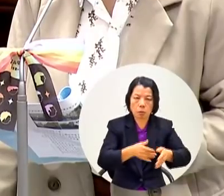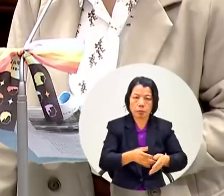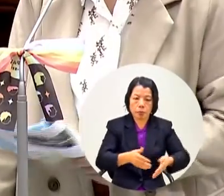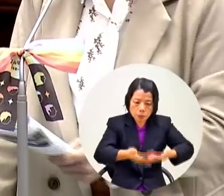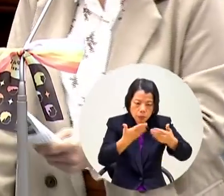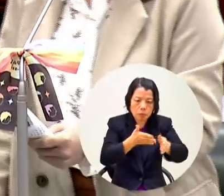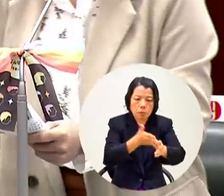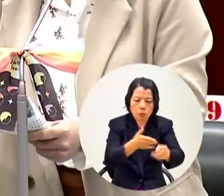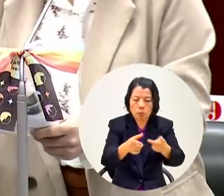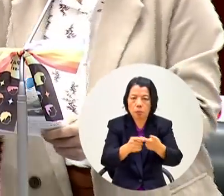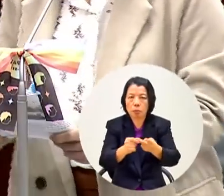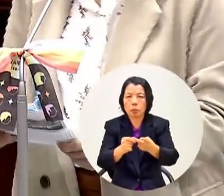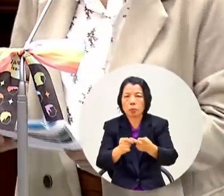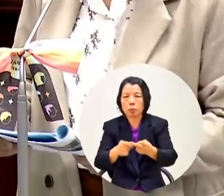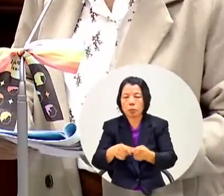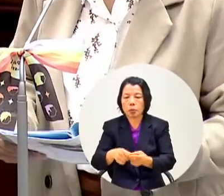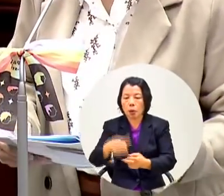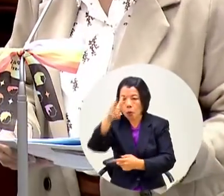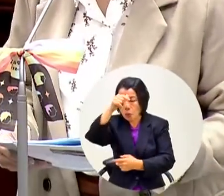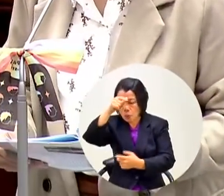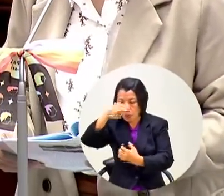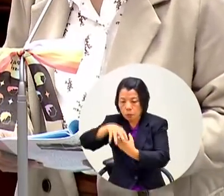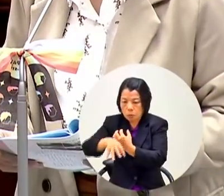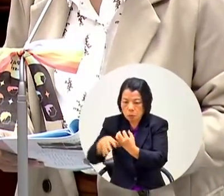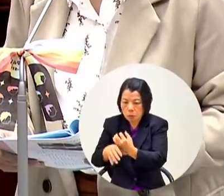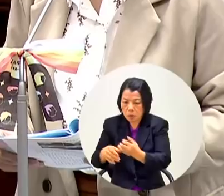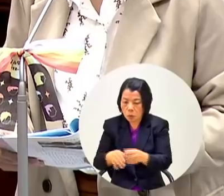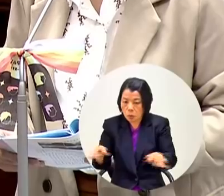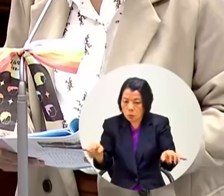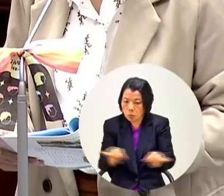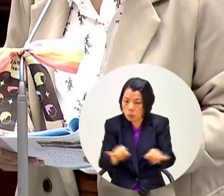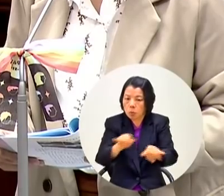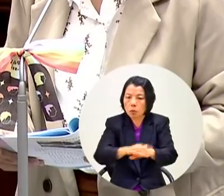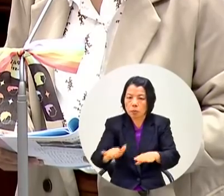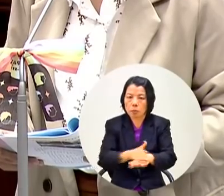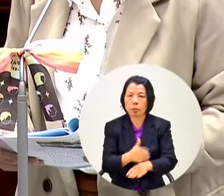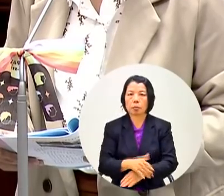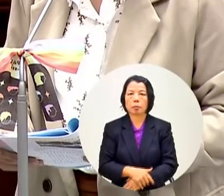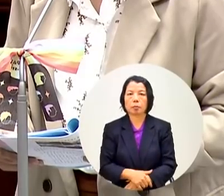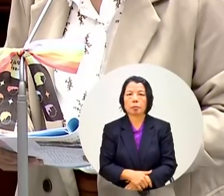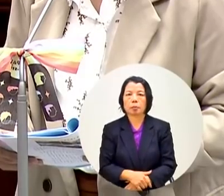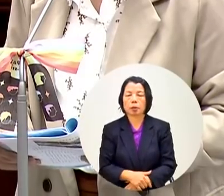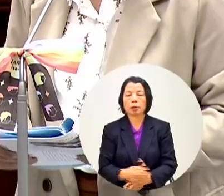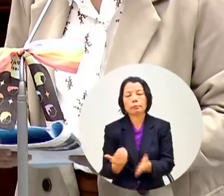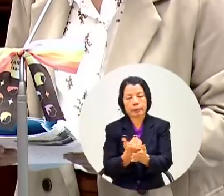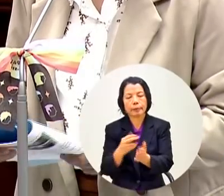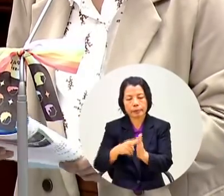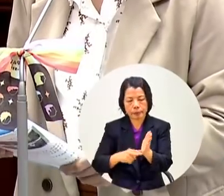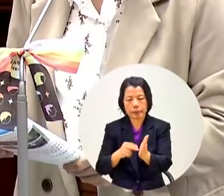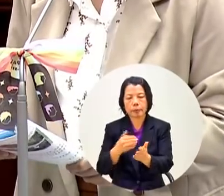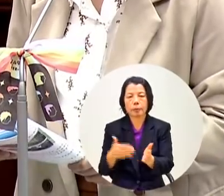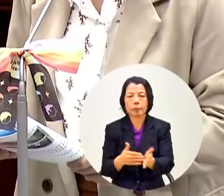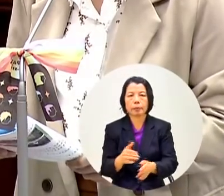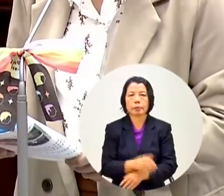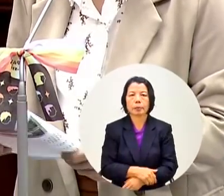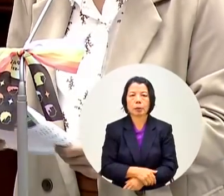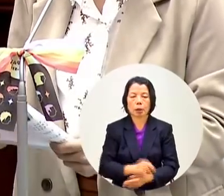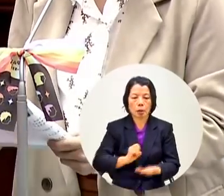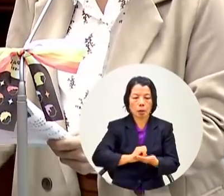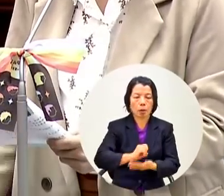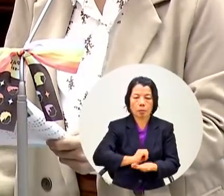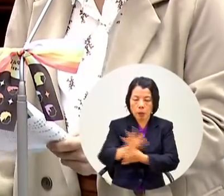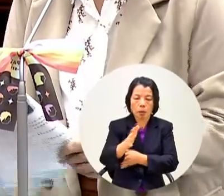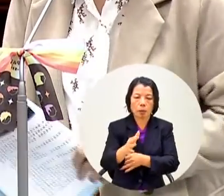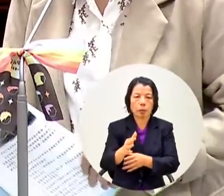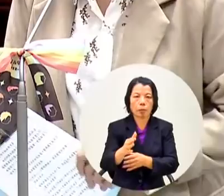答。谢谢黄议员哈。那刚刚我们有澄清过了，就是那个两篇报道，我们已经发新闻稿啊。我们目前还是依照专家学